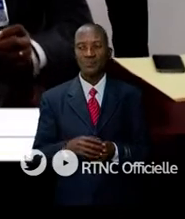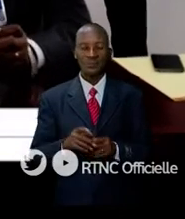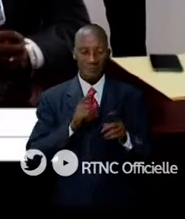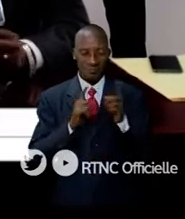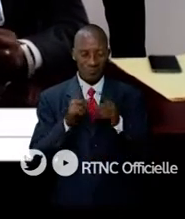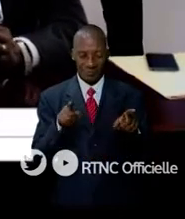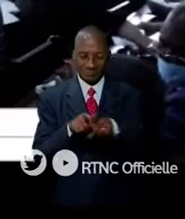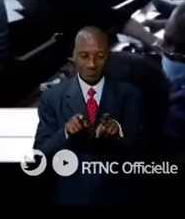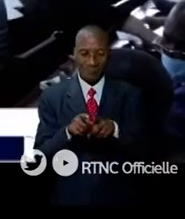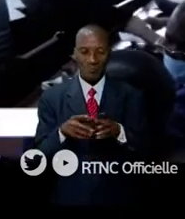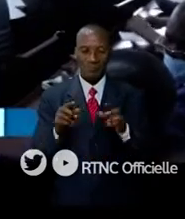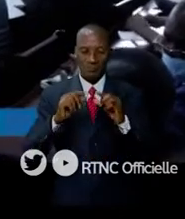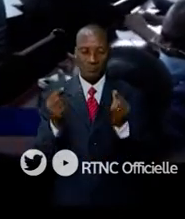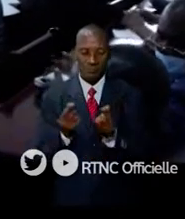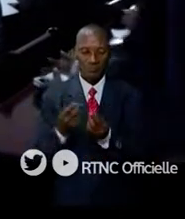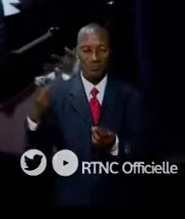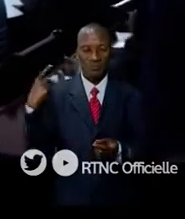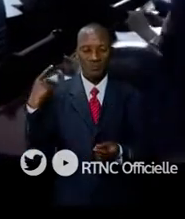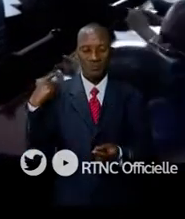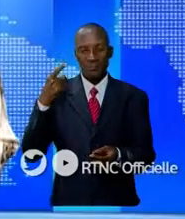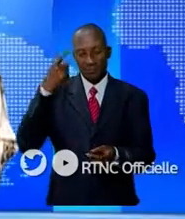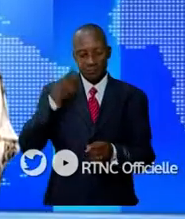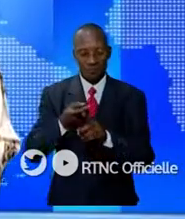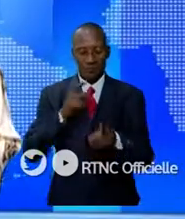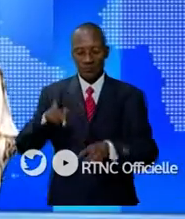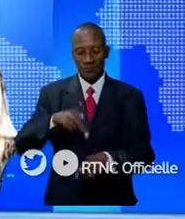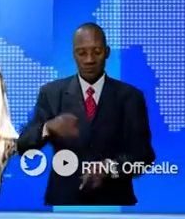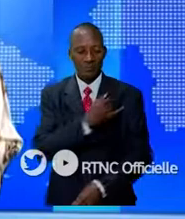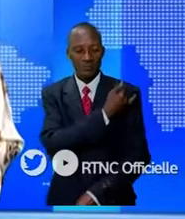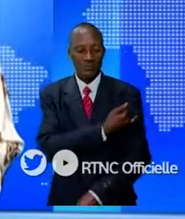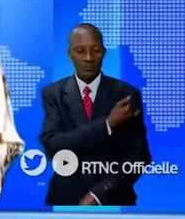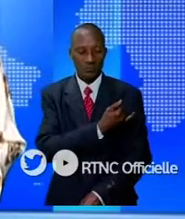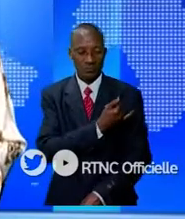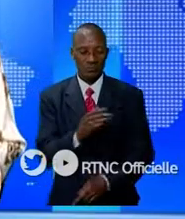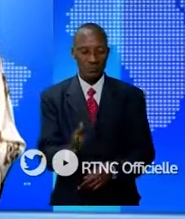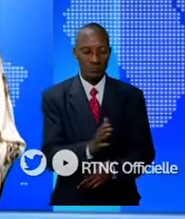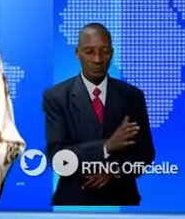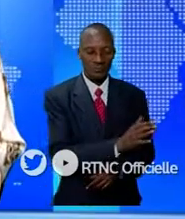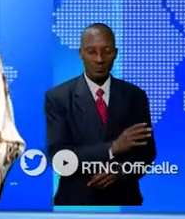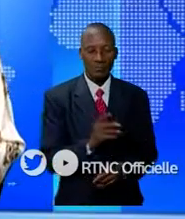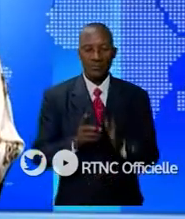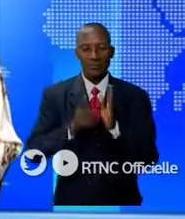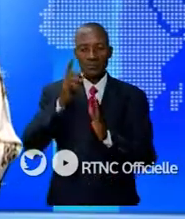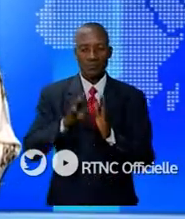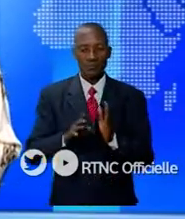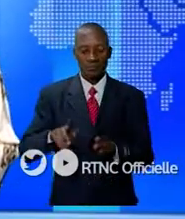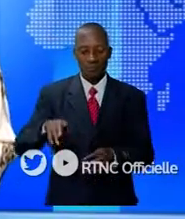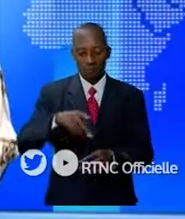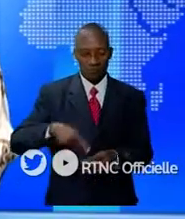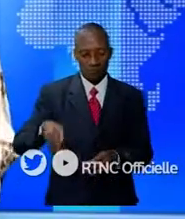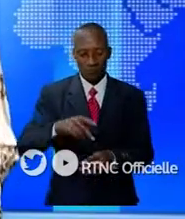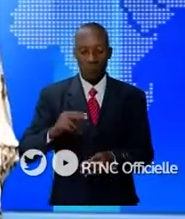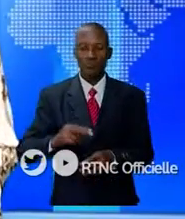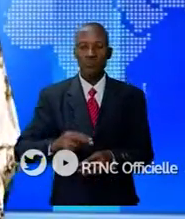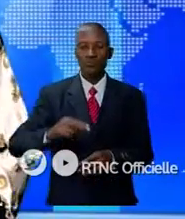question avec les caucus de parlementaires de l'Ituri. Le développement de la province du Nord, Oubangui, a fait l'objet de